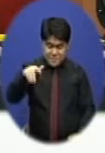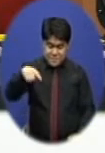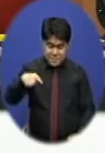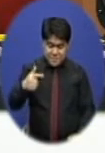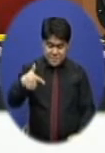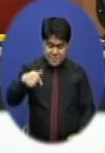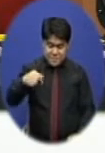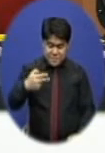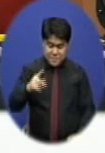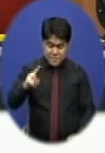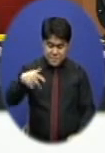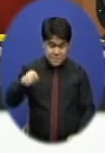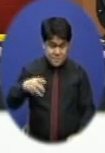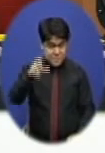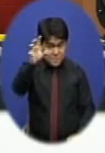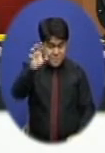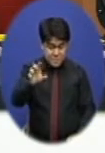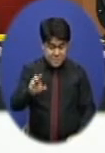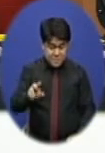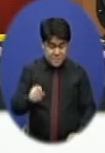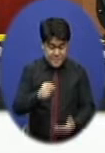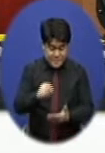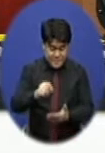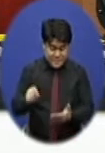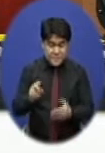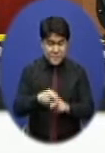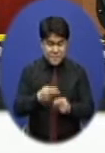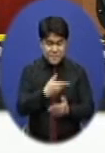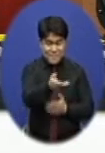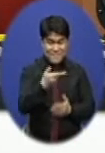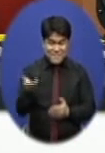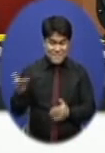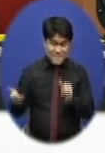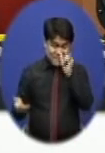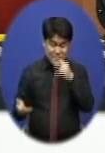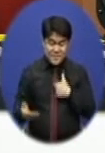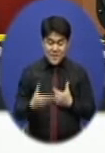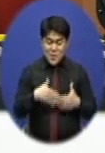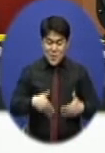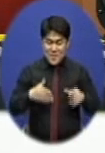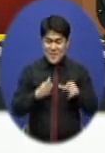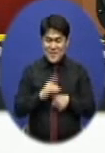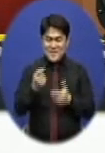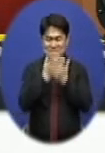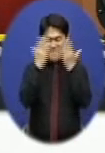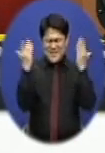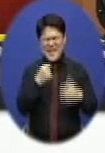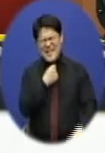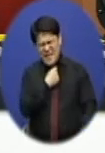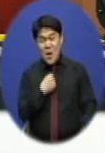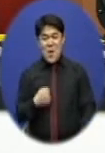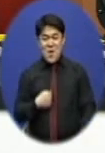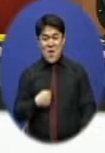써서 네. 여기저기 선사도 하고 이런 모습을 카톡으로 보내주시는데요. 저도 이제 봄을 맞이해서 이렇게 좀 화사해지려고